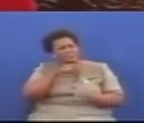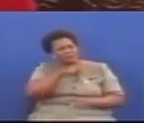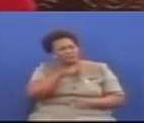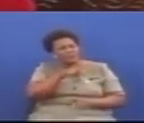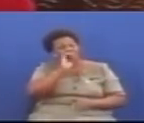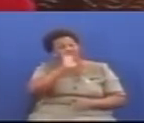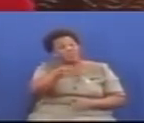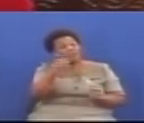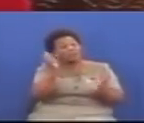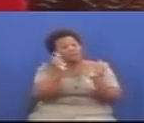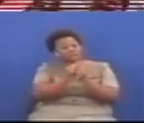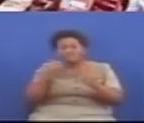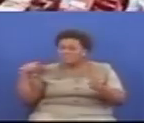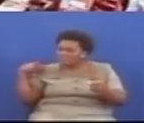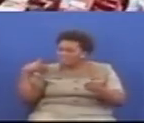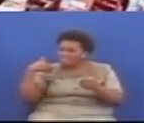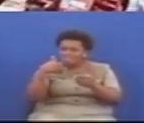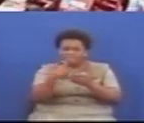kukamilika?